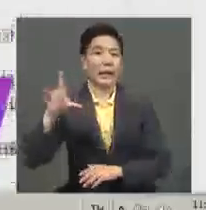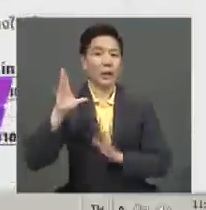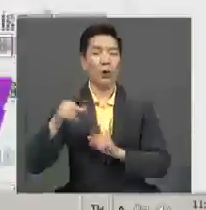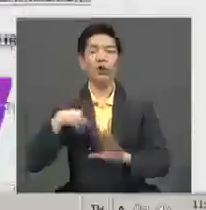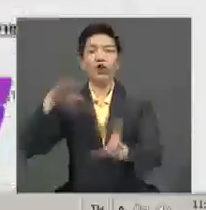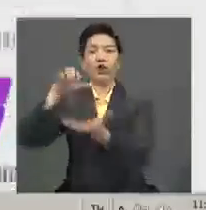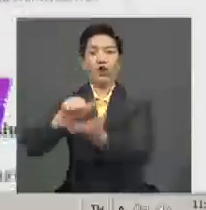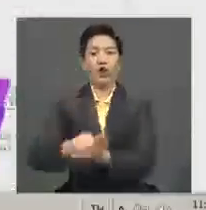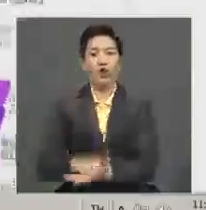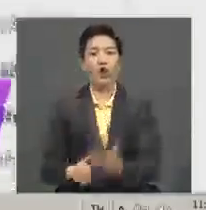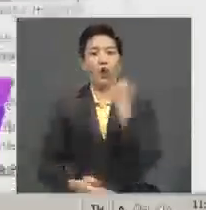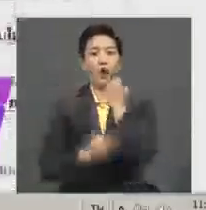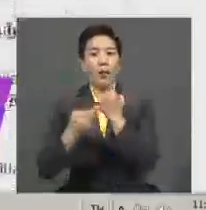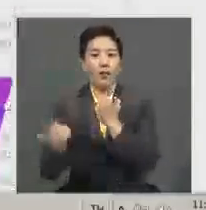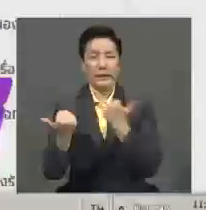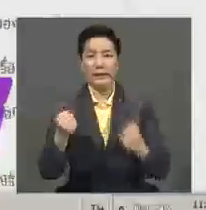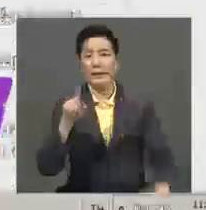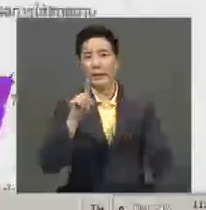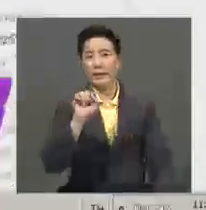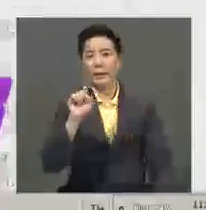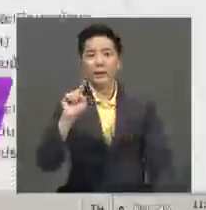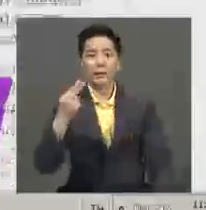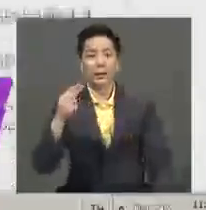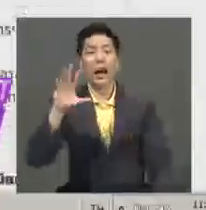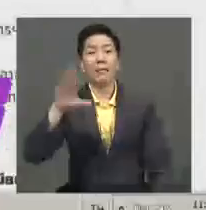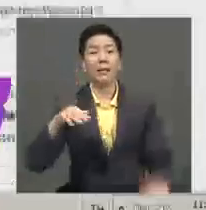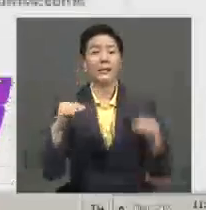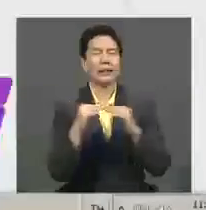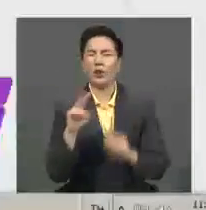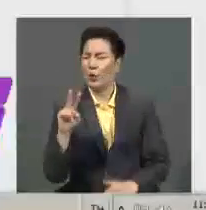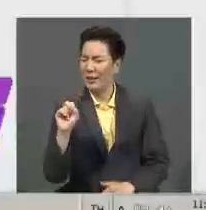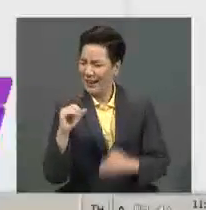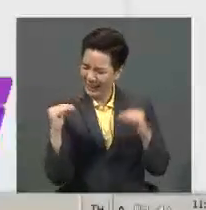4ร้านนี้ไปจองโรงแรมเพียงแค่ 1แสน 15,000